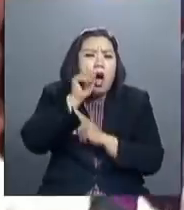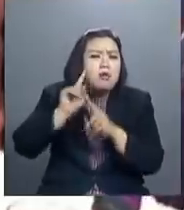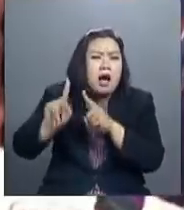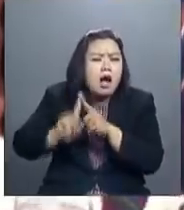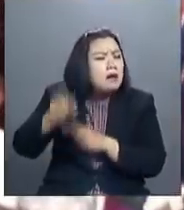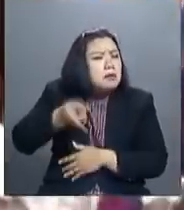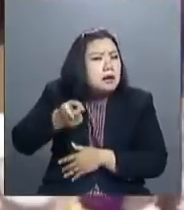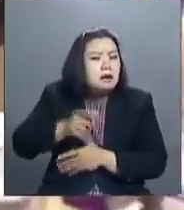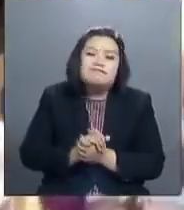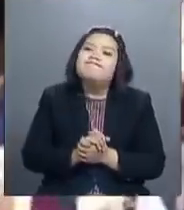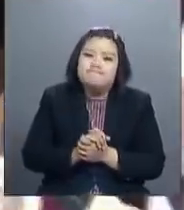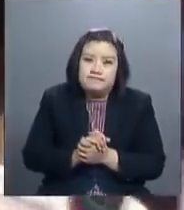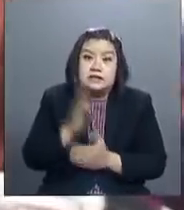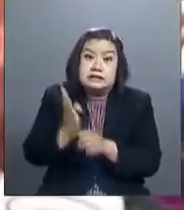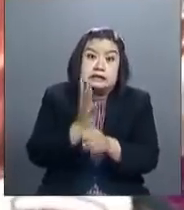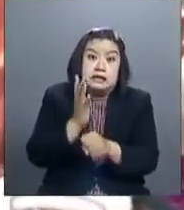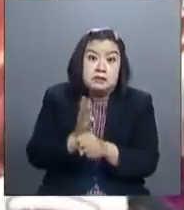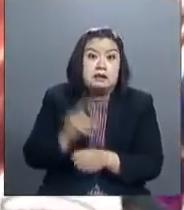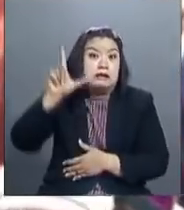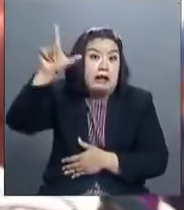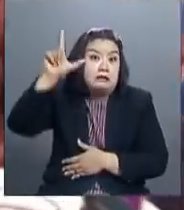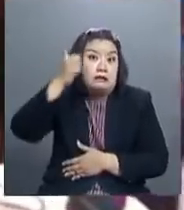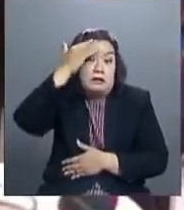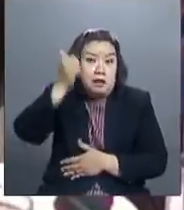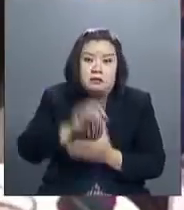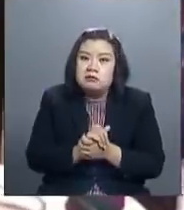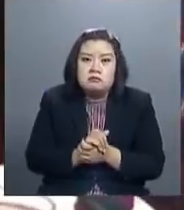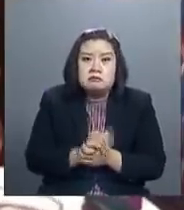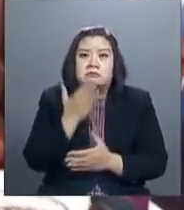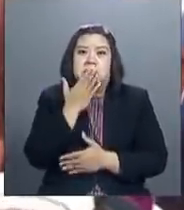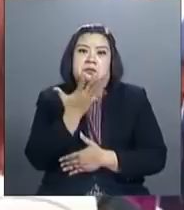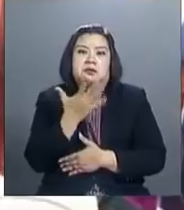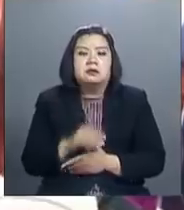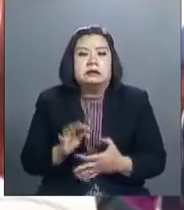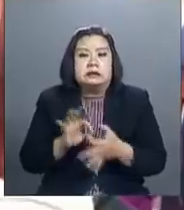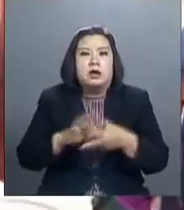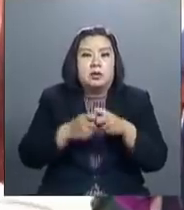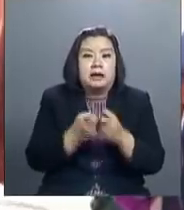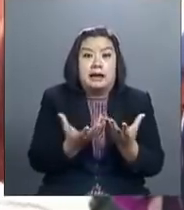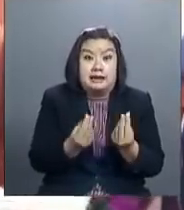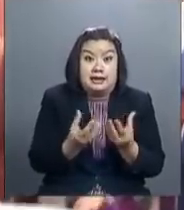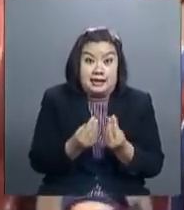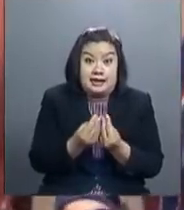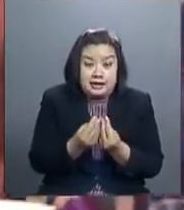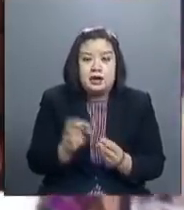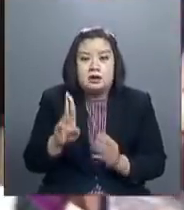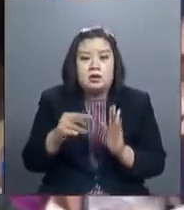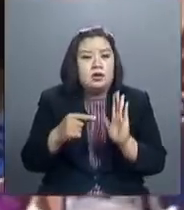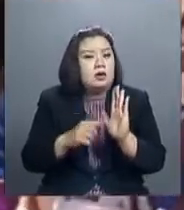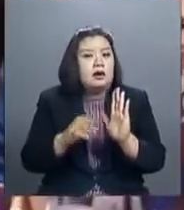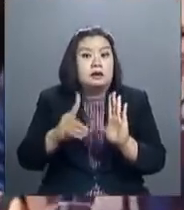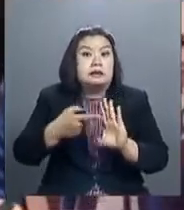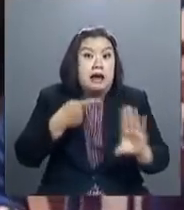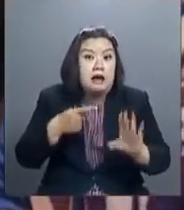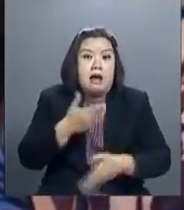ลอด4ปีนี้ไม่เคยหยุดไม่ได้มีแค่คดีทุจริตจัดซื้อที่ดินรัชดาพลเอกประวิตรกล่าวย้ำก่อน